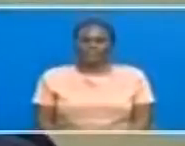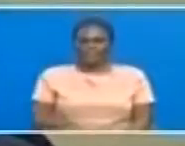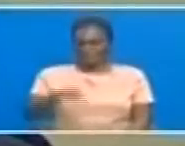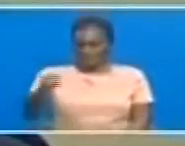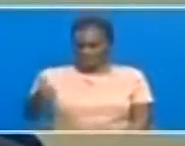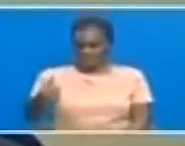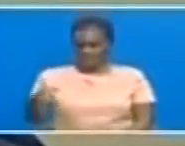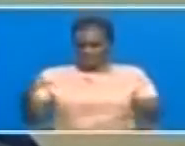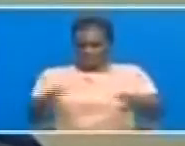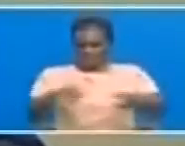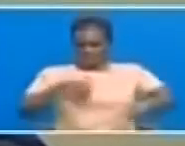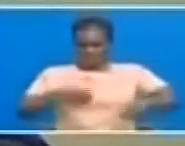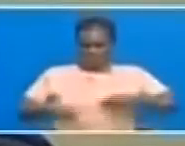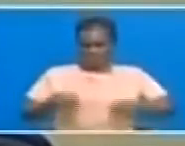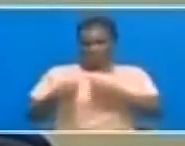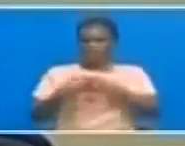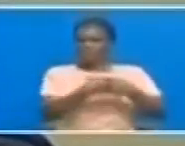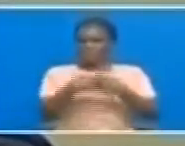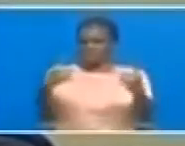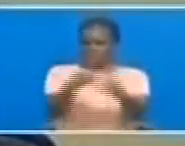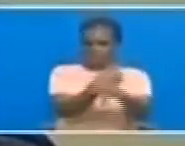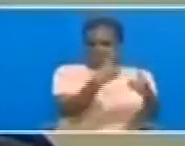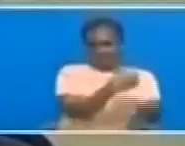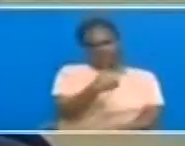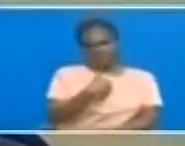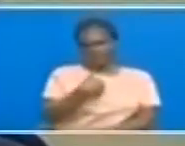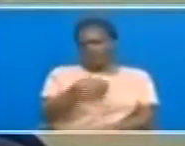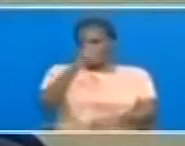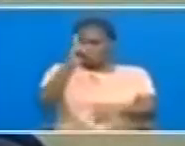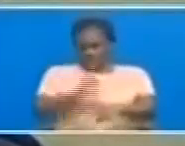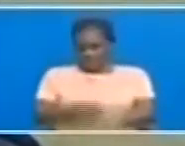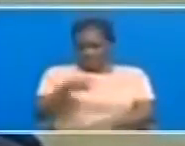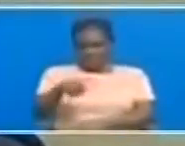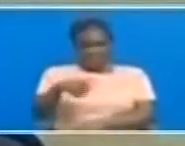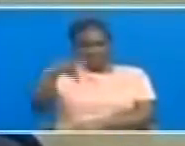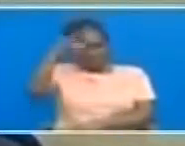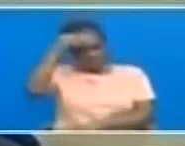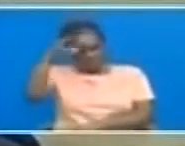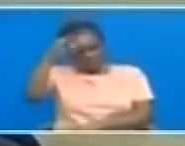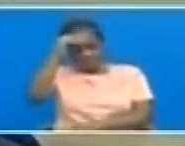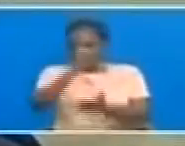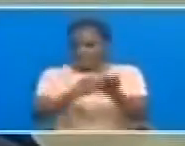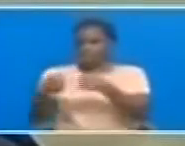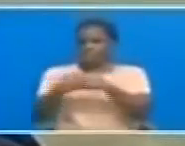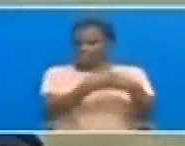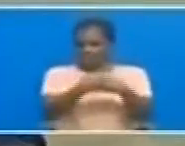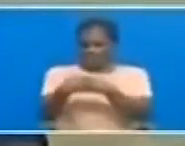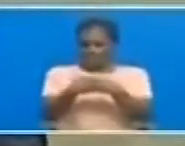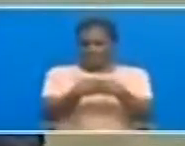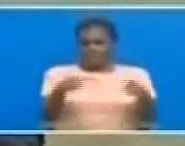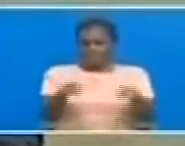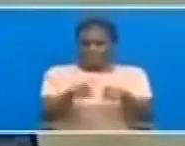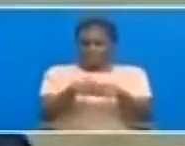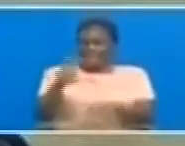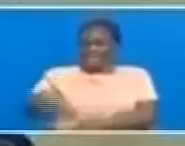Kwingineko ni kwamba jamii walemavu hukumbwa na changamoto chungu nzima, hasa pale wanapotafuta elimu. Miongoni mwa changamoto hizo ni pamoja na